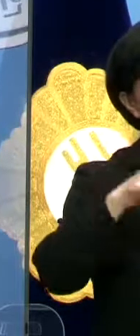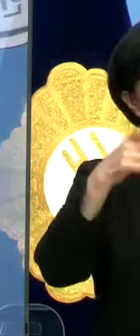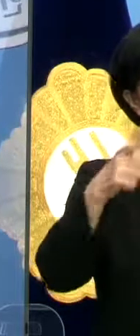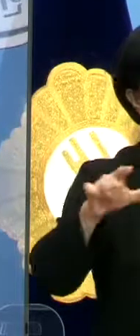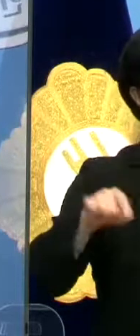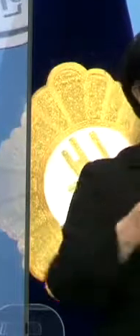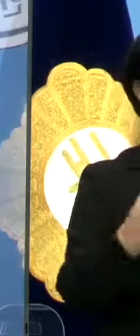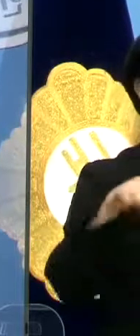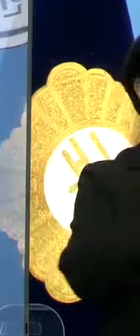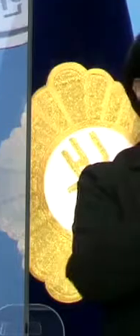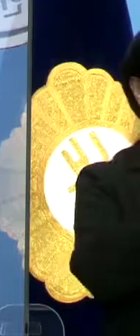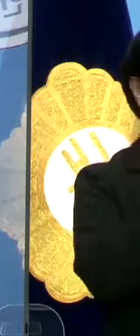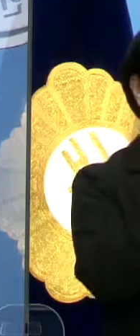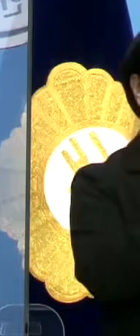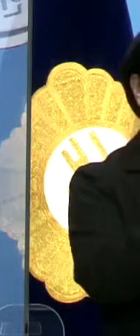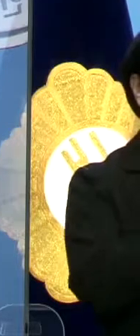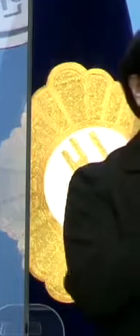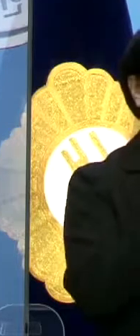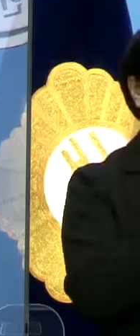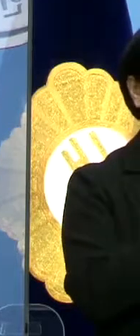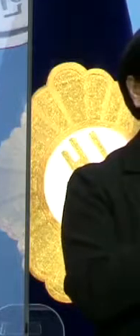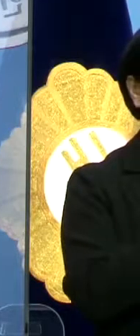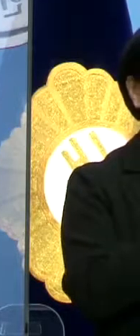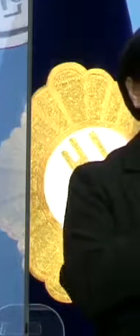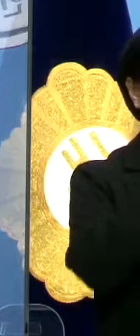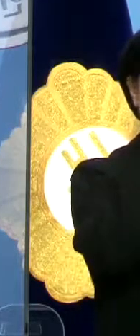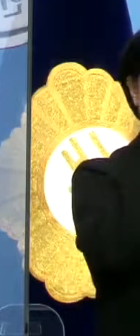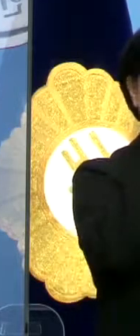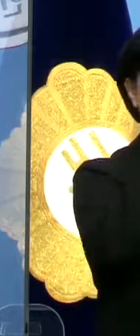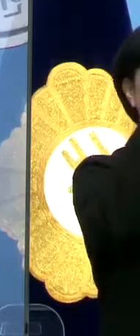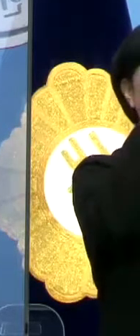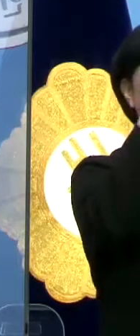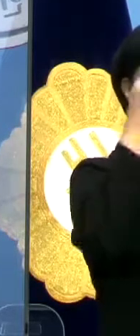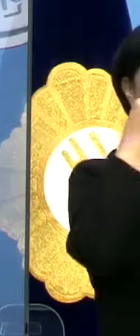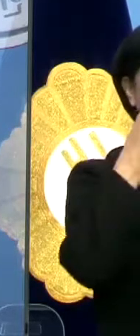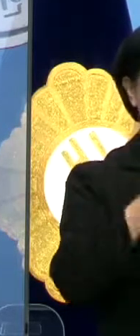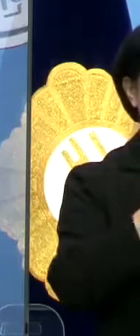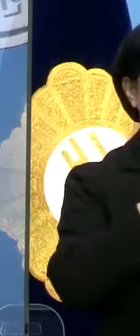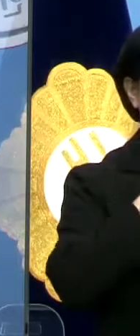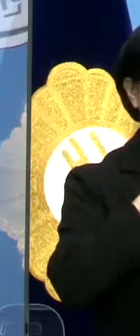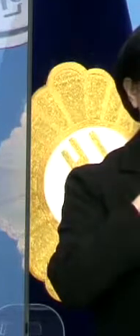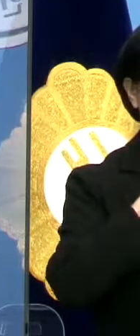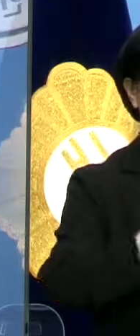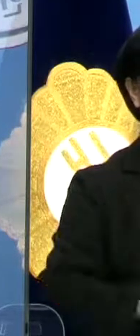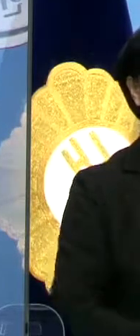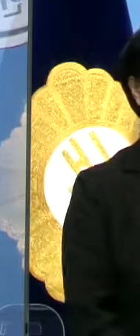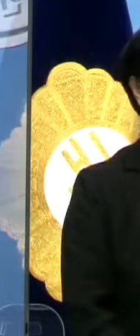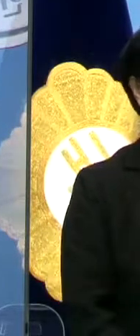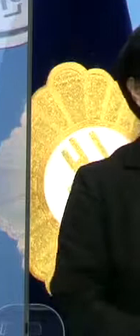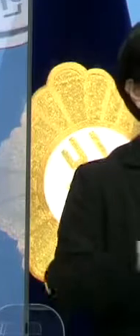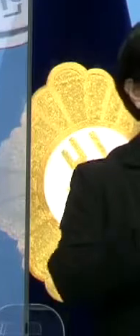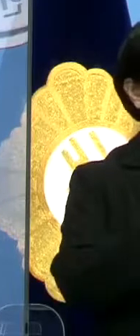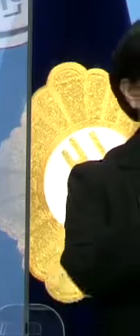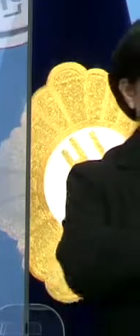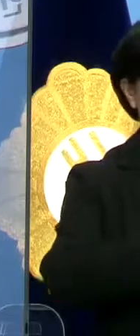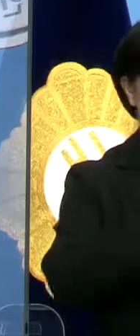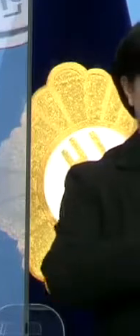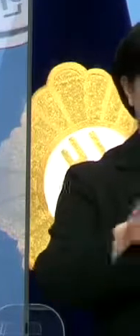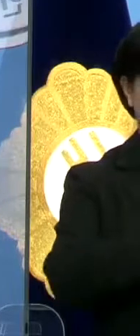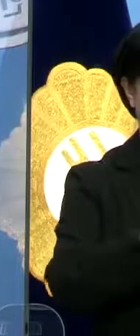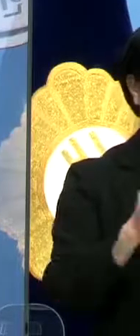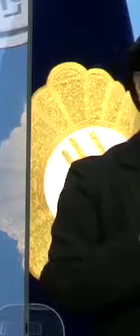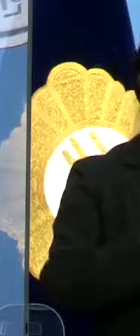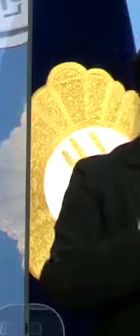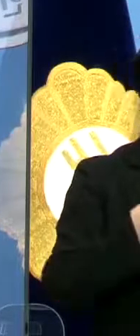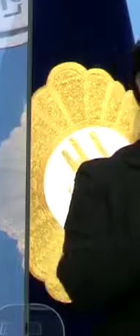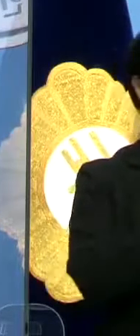더불어 민주당의 굉장히 오만함을 보여주지 않나 라는 생각이 듭니다 이에 대한 적극적인 해결을 축구